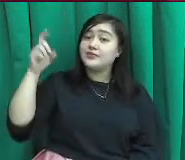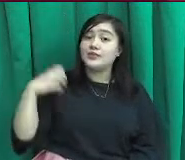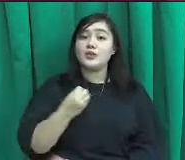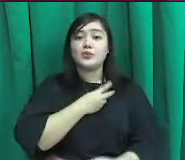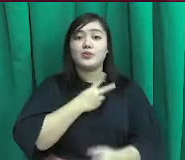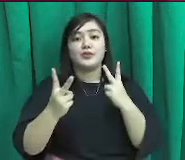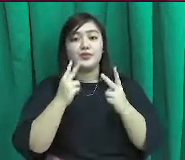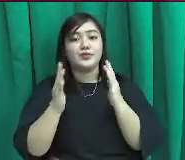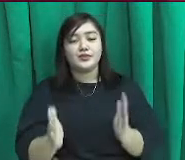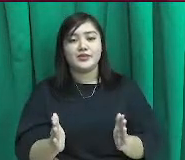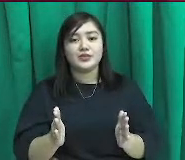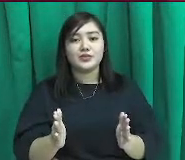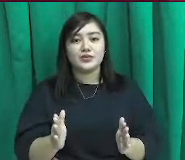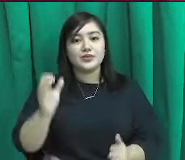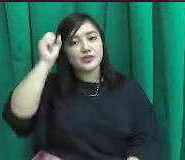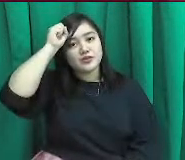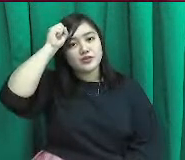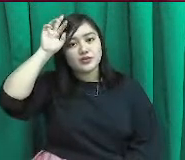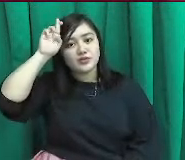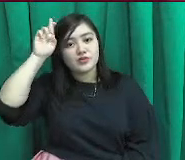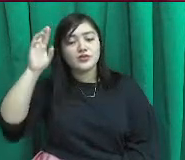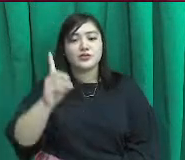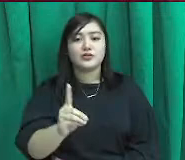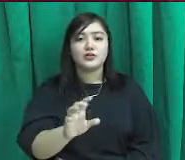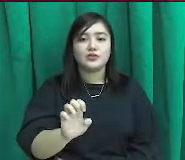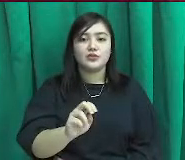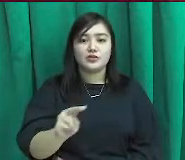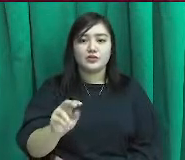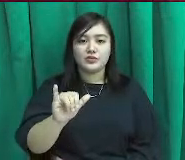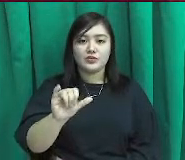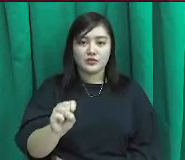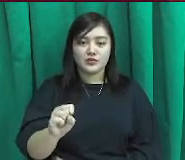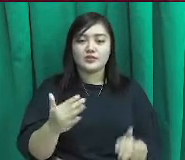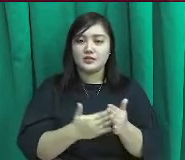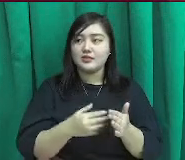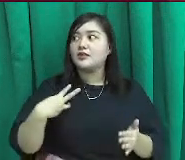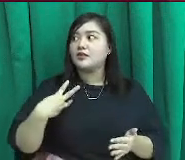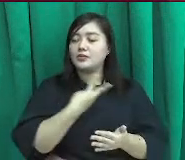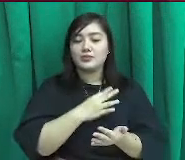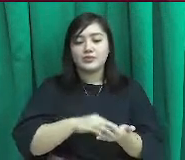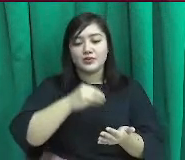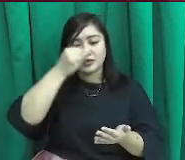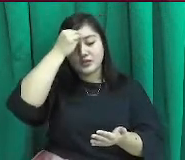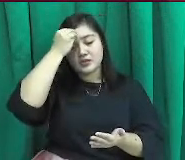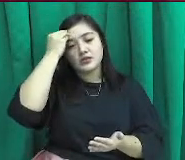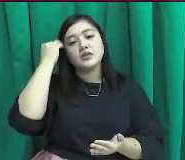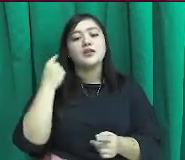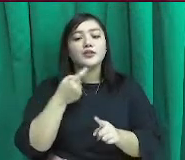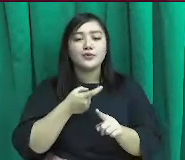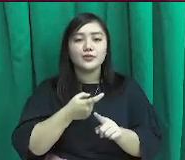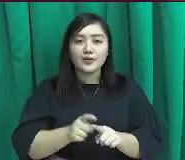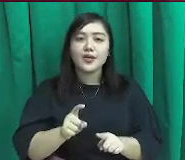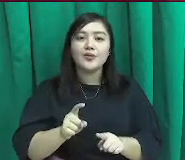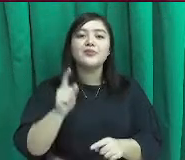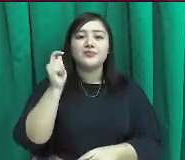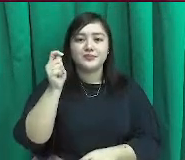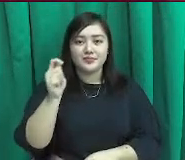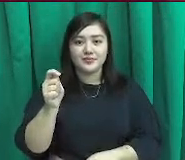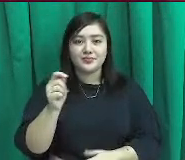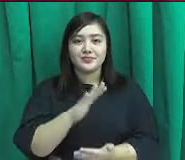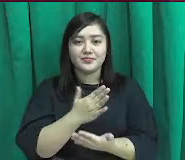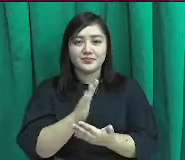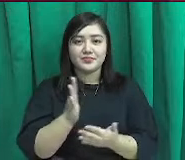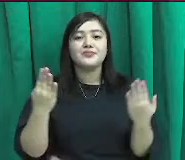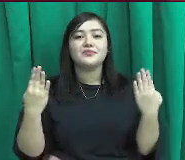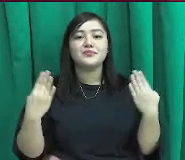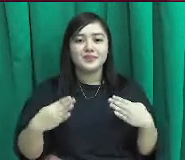to our viewers. And muli ay natuto tayo sa naipakita natin na mga battle ni Sir Dennis, battle natin